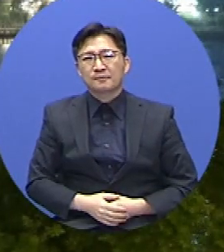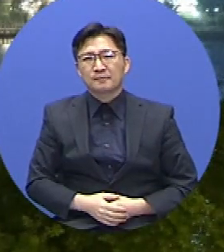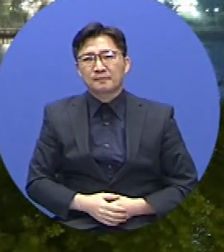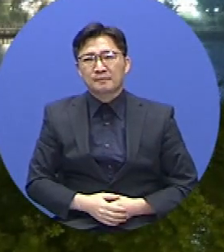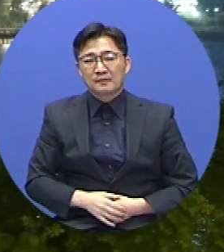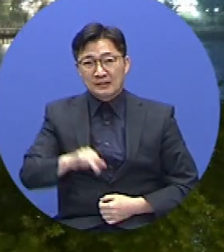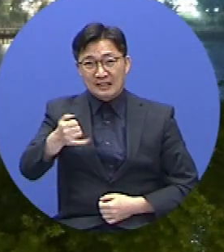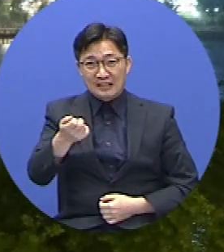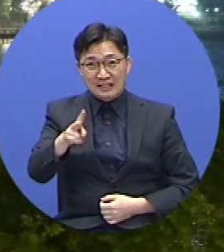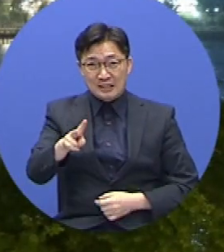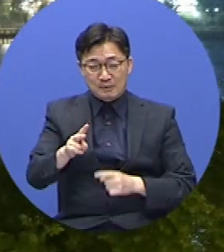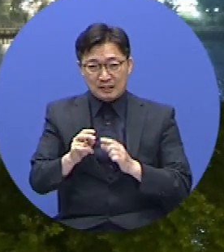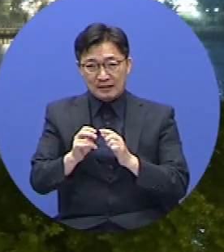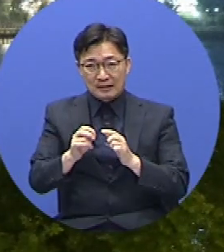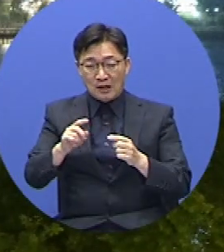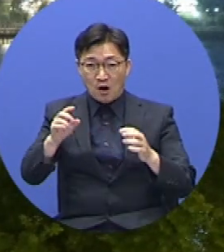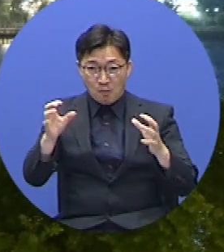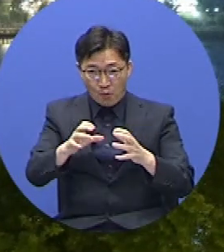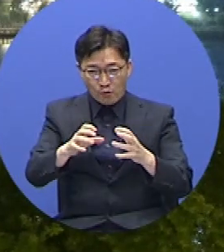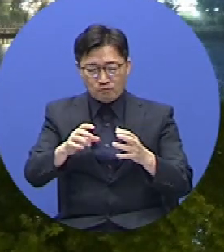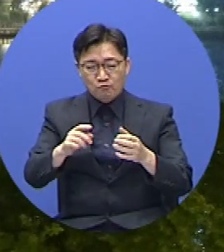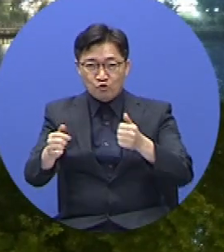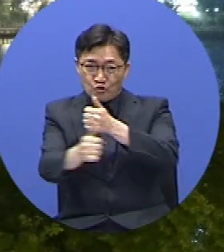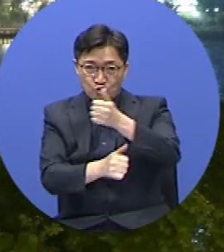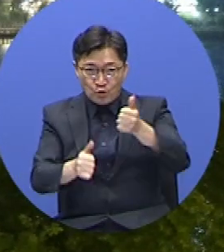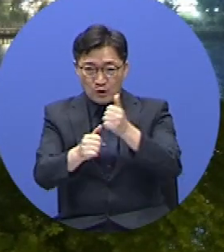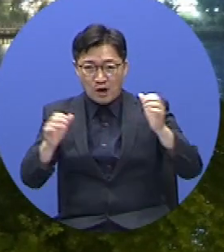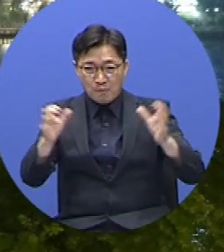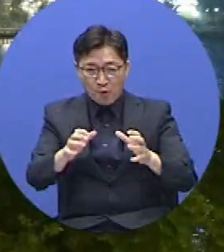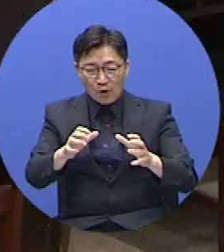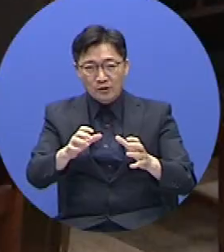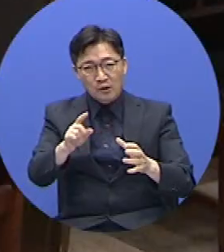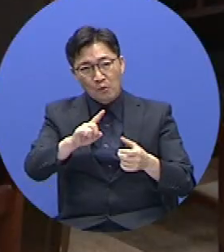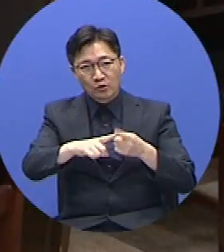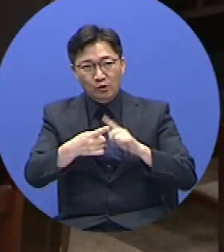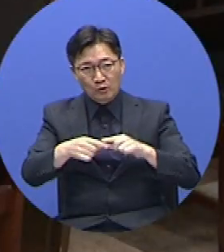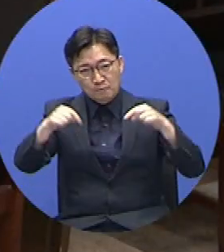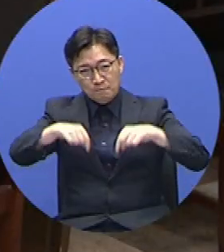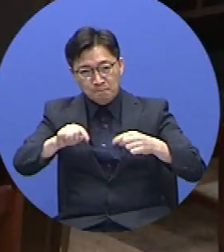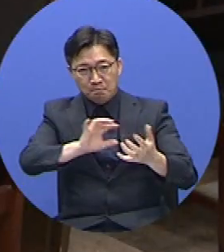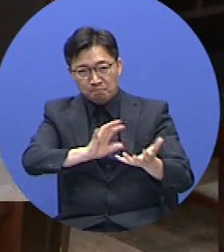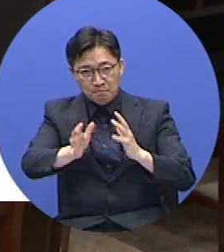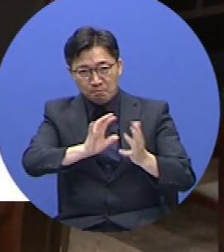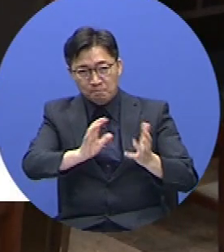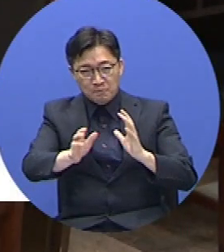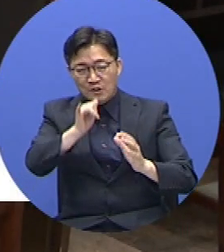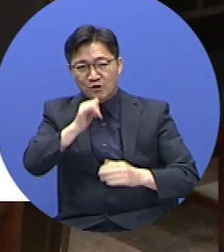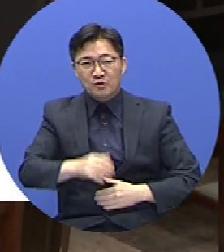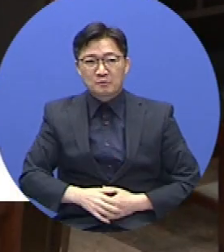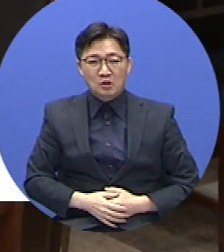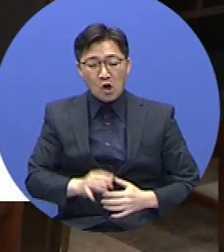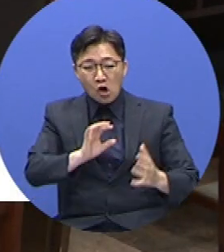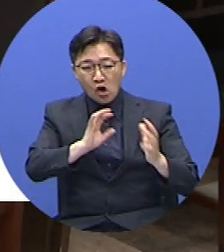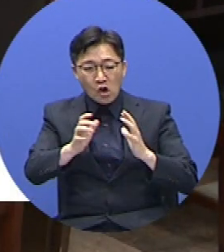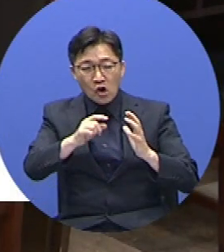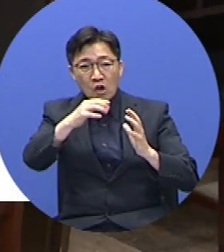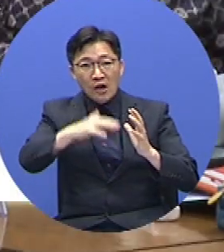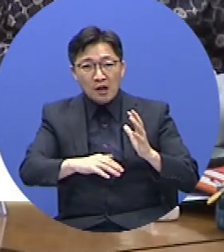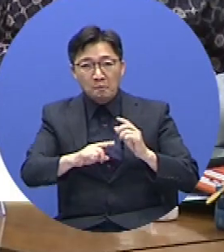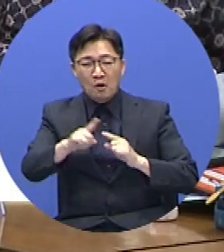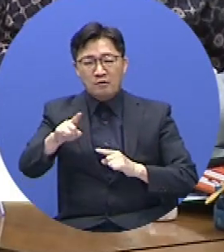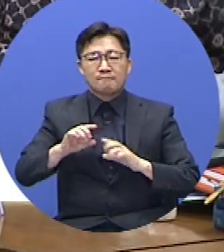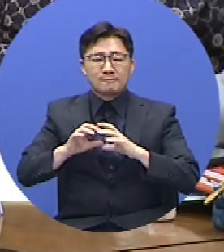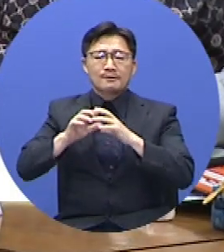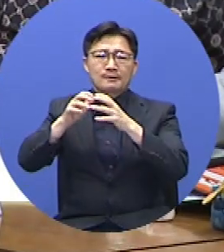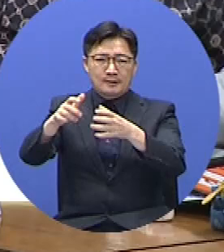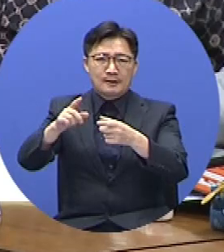jtv 전주 방송의 10월 시청자 위원회가 오늘 본사 회의실에서 열렸습니다 시청자 위원들은 한인 비즈니스